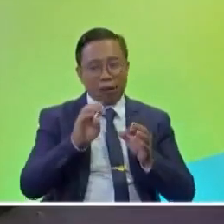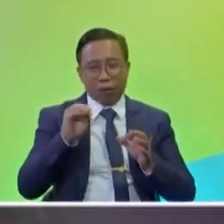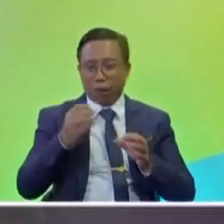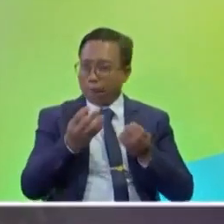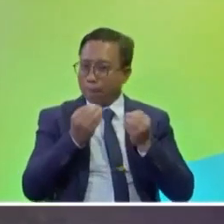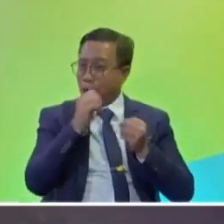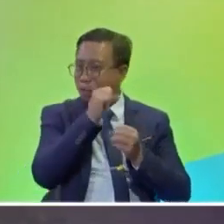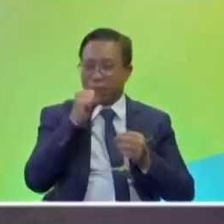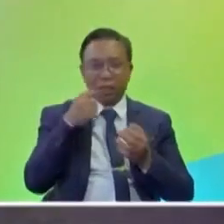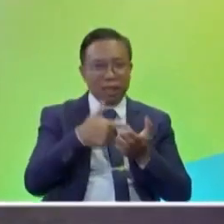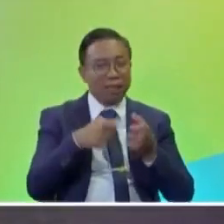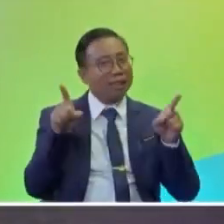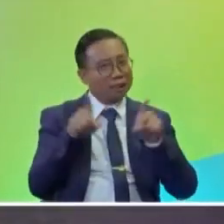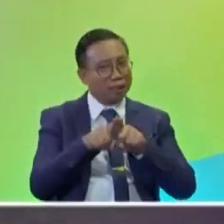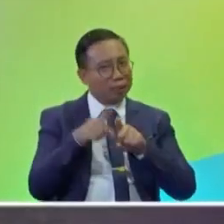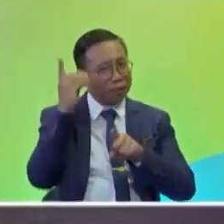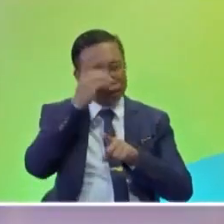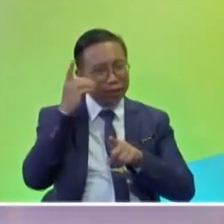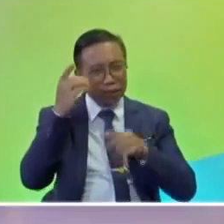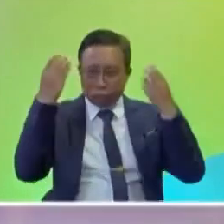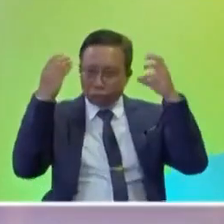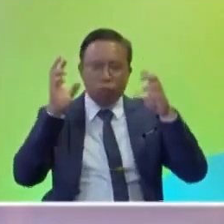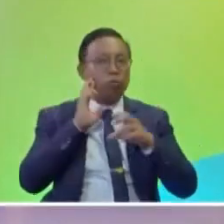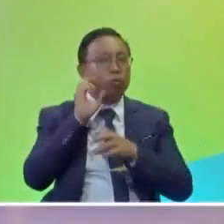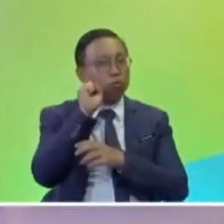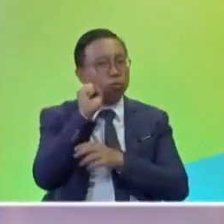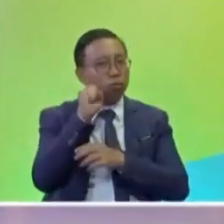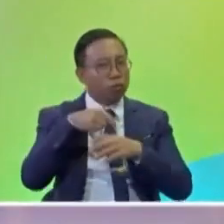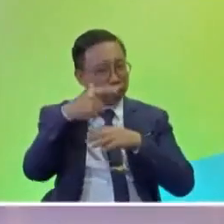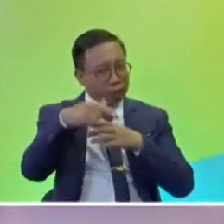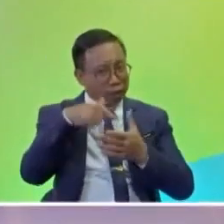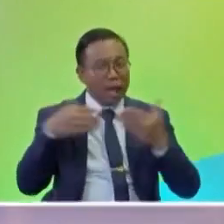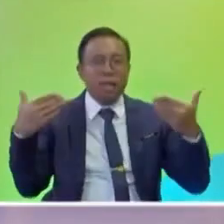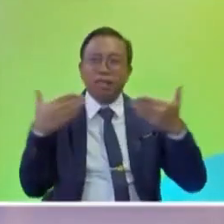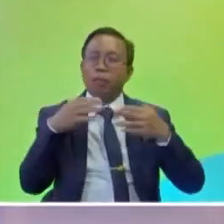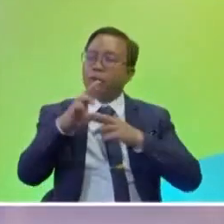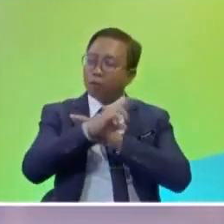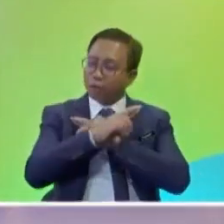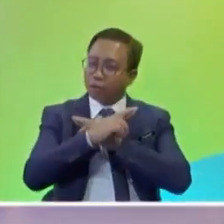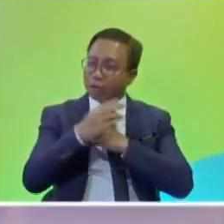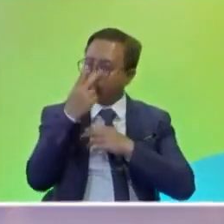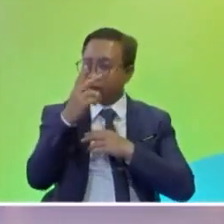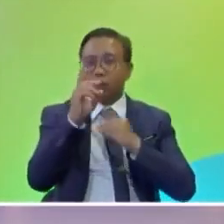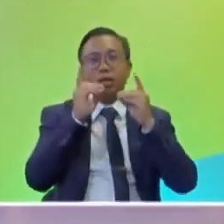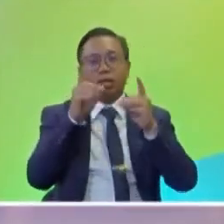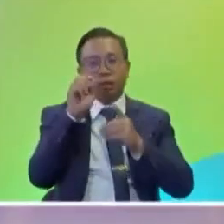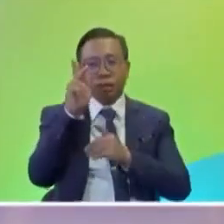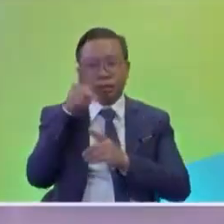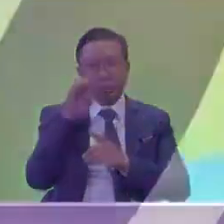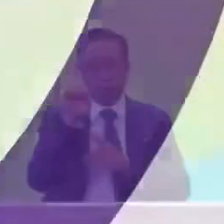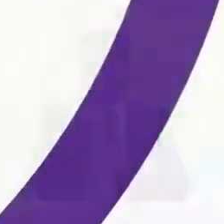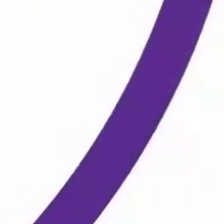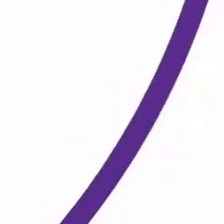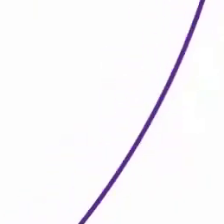nyanyi lagi bersama dengan Din dan juga cikgu Rosiani, selepas ini kita sambung, berehat dulu dan terus saksikan Didik TV